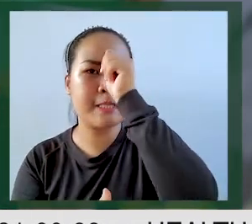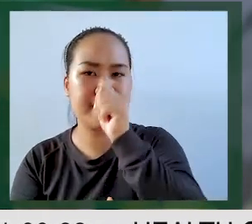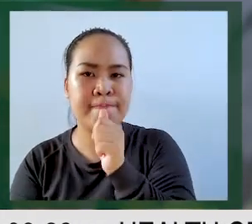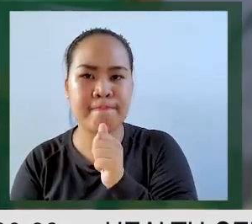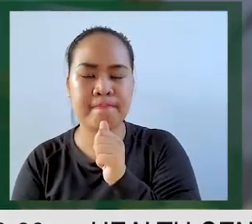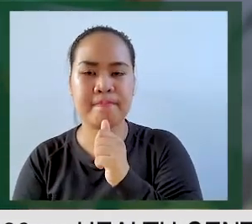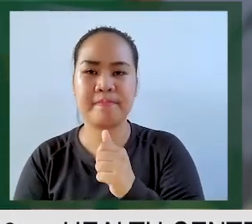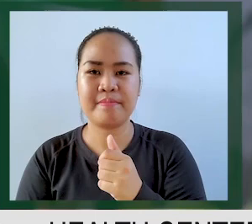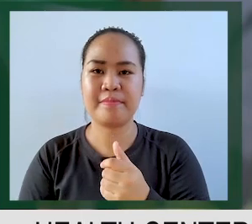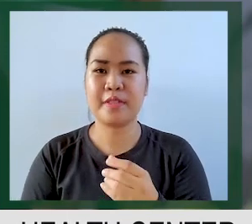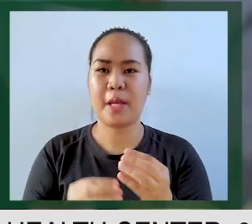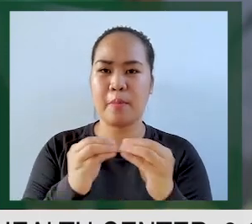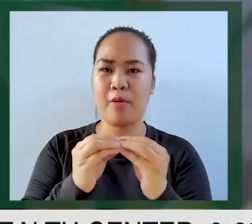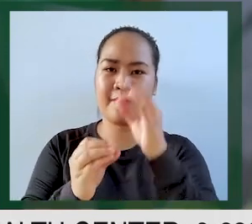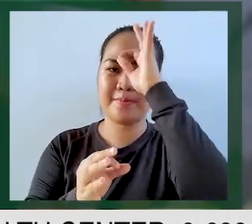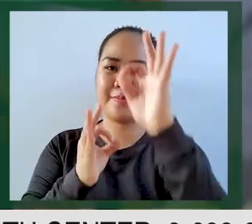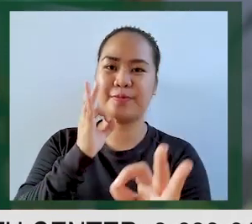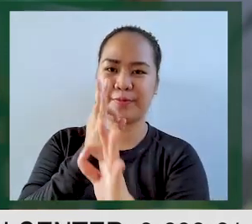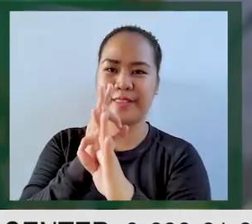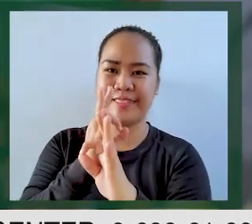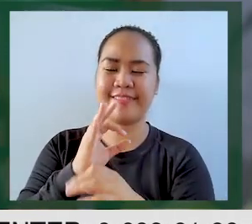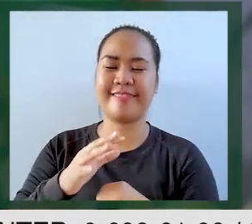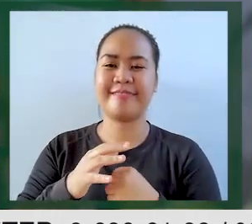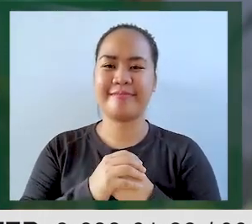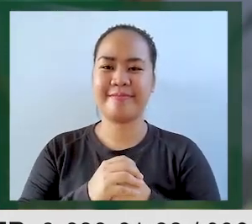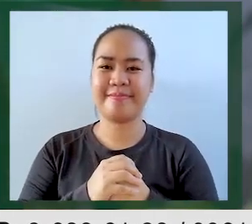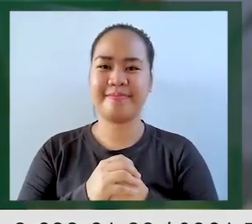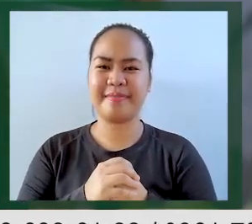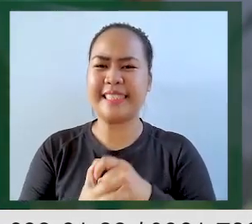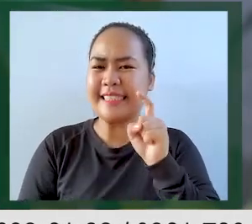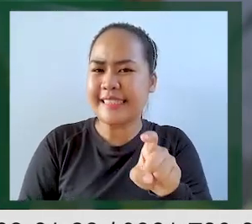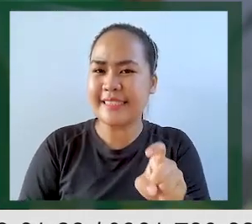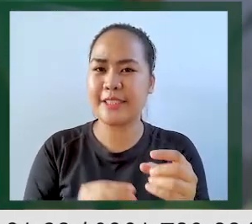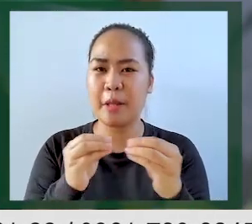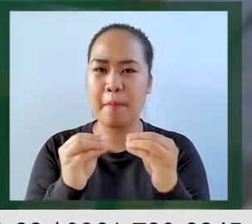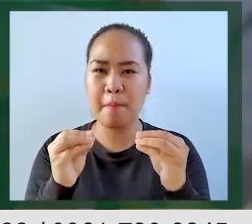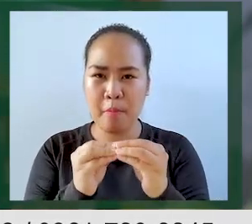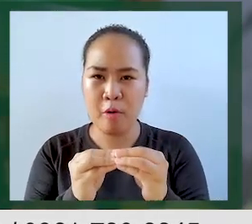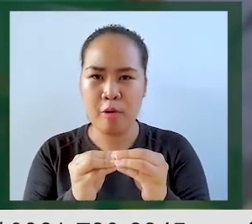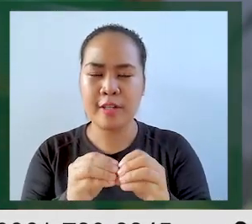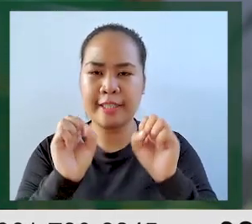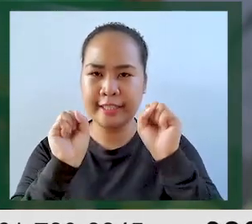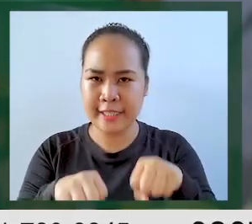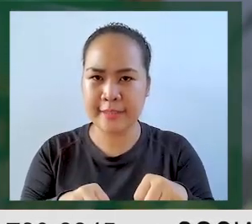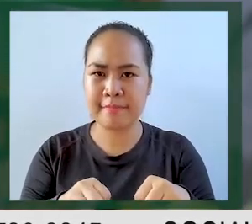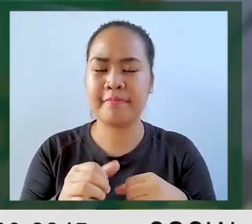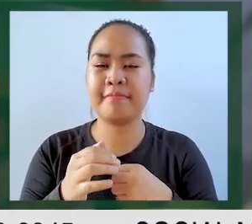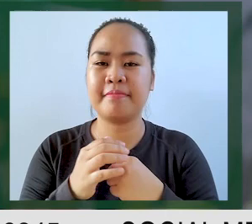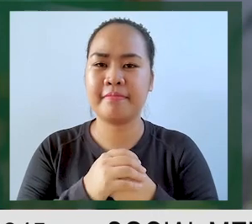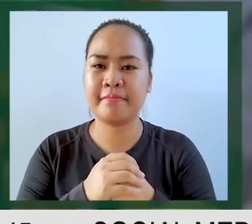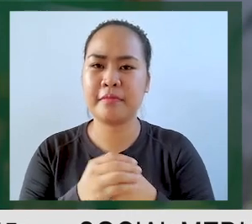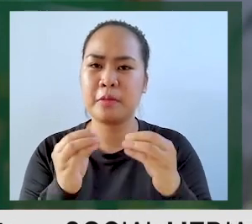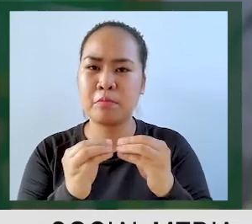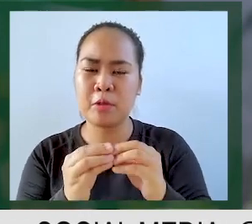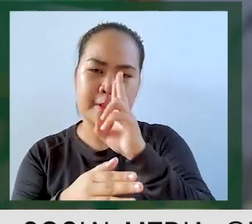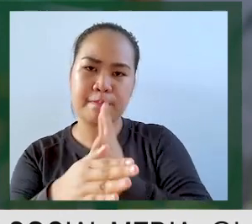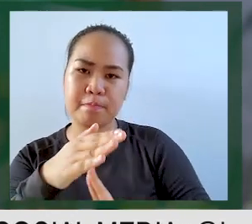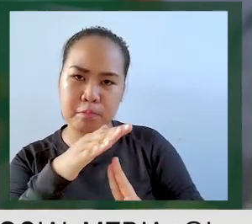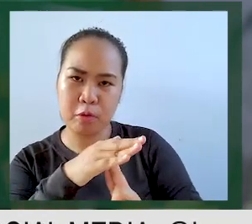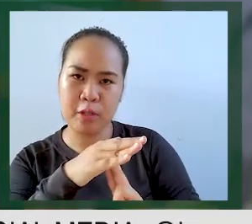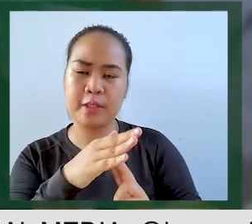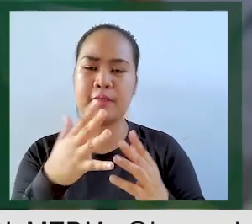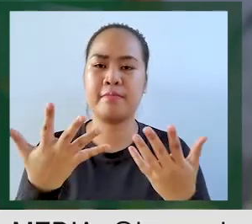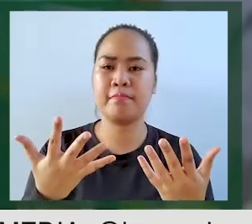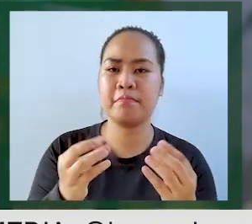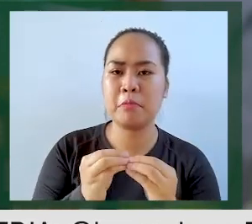pagsisipag ang ating ding faith, no. We need that also to keep us grounded, to keep us